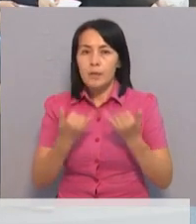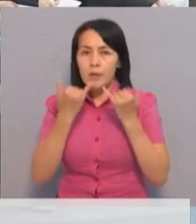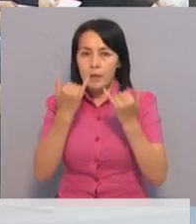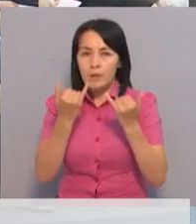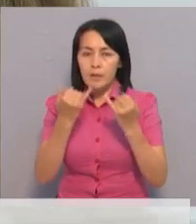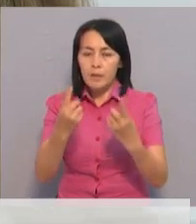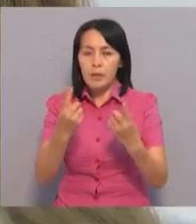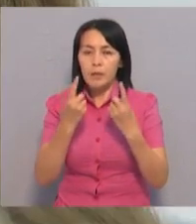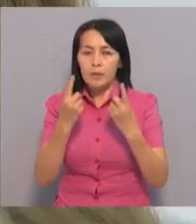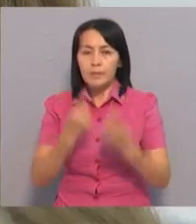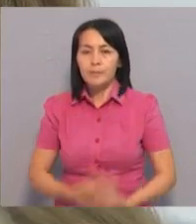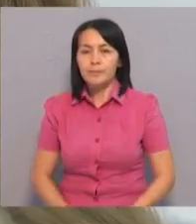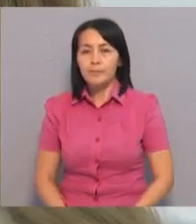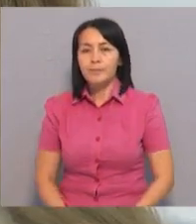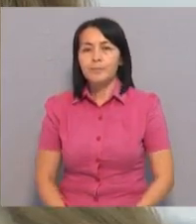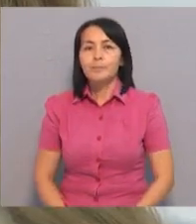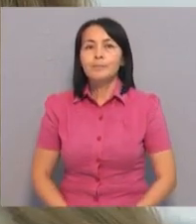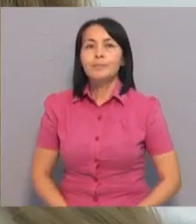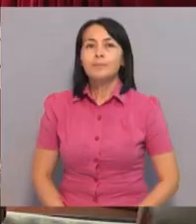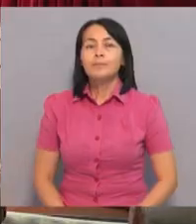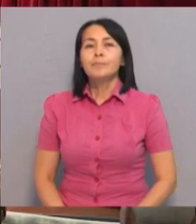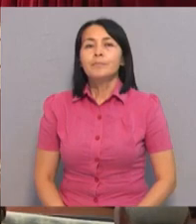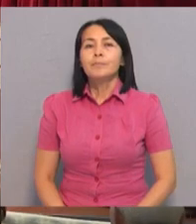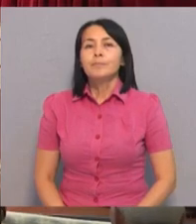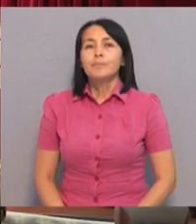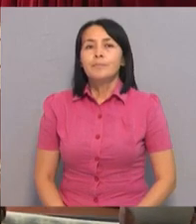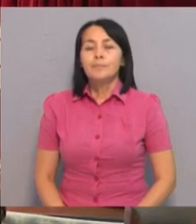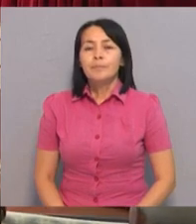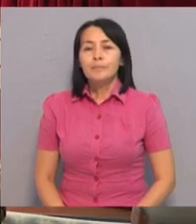қасиеті құдіретті. Кенжехан Дүйсенбі, Әли Мәлік, Нұржан Ақжолов, жаңалықтар.